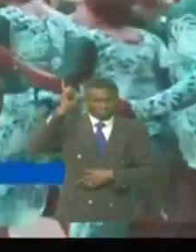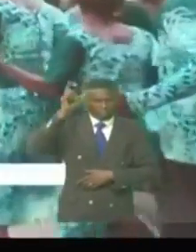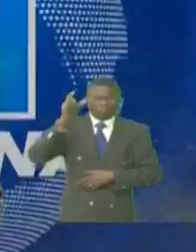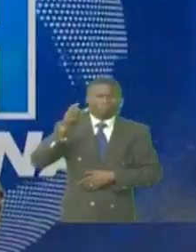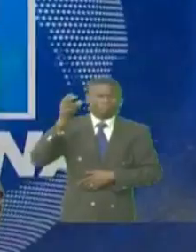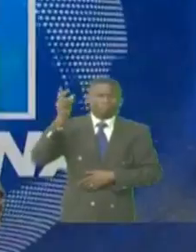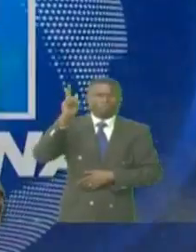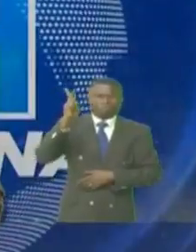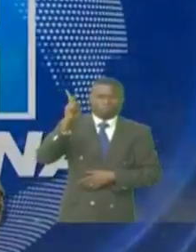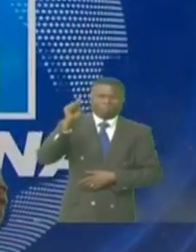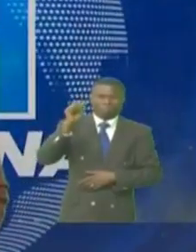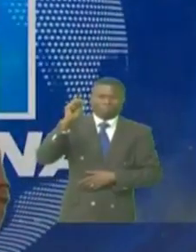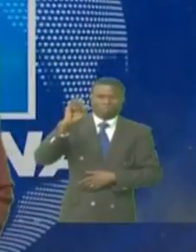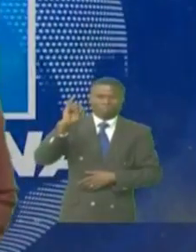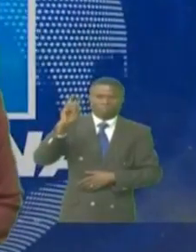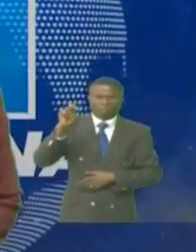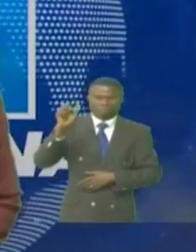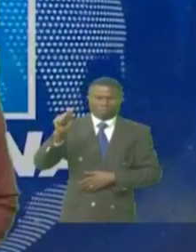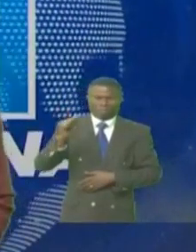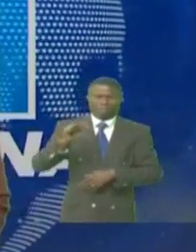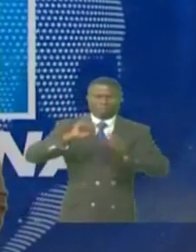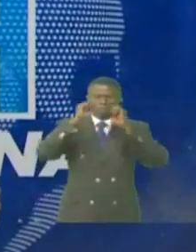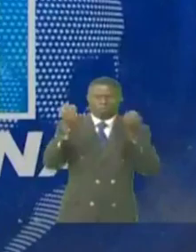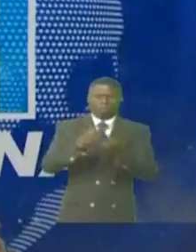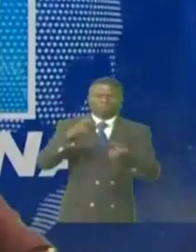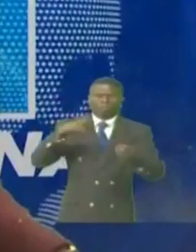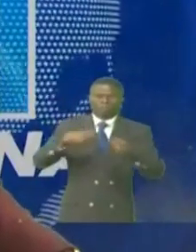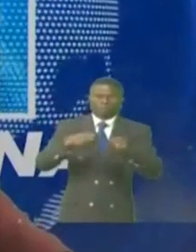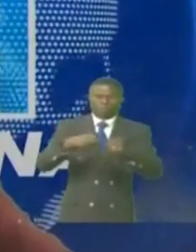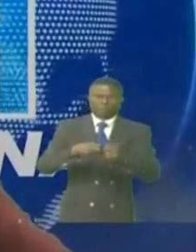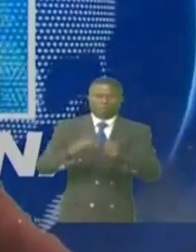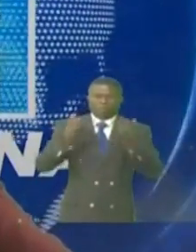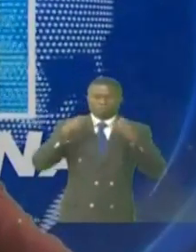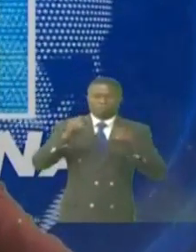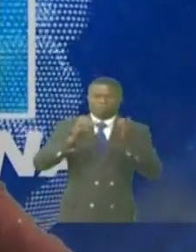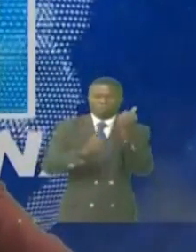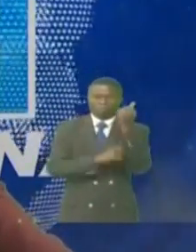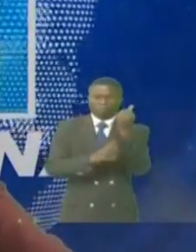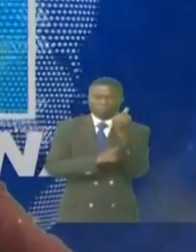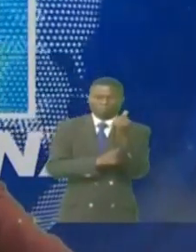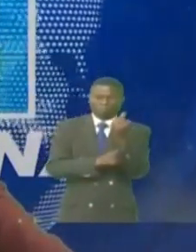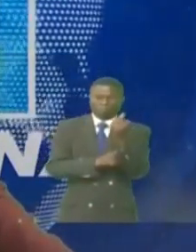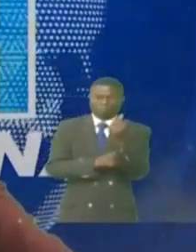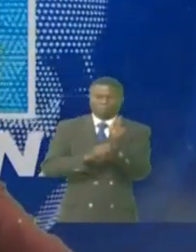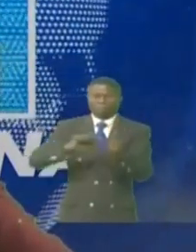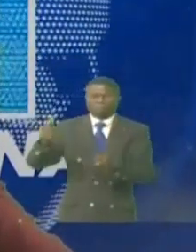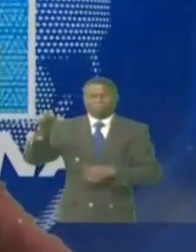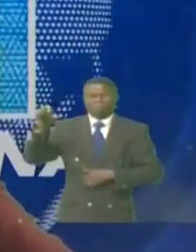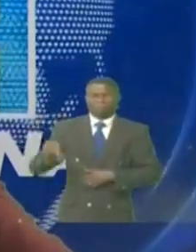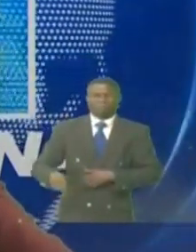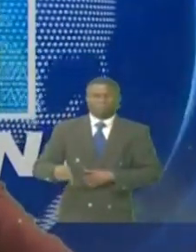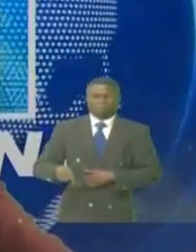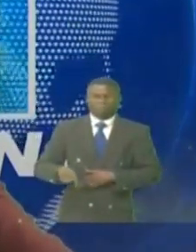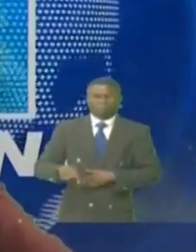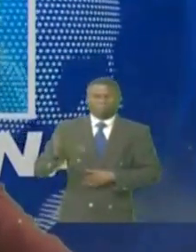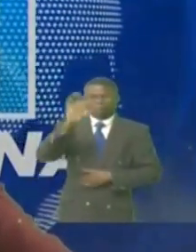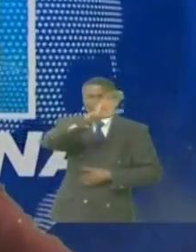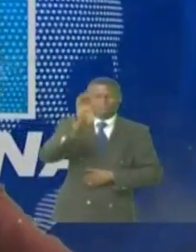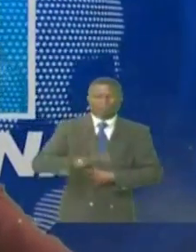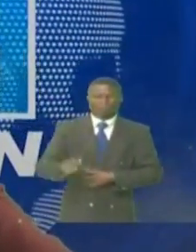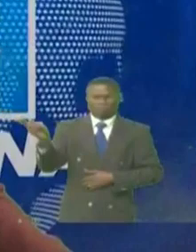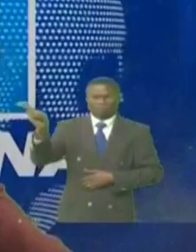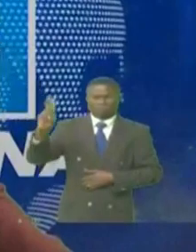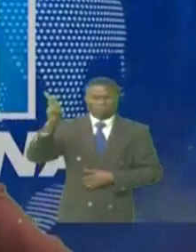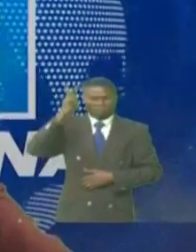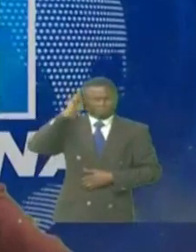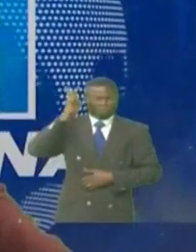Kamina. La SNEL informe son aimable clientèle de certains quartiers des communes de Kimbanseke,